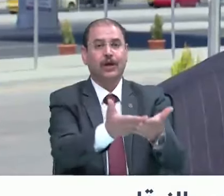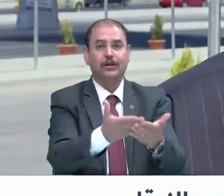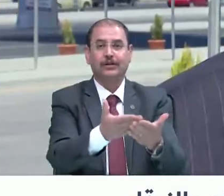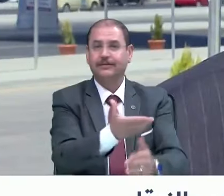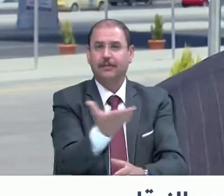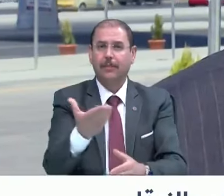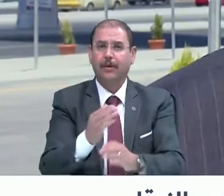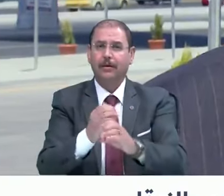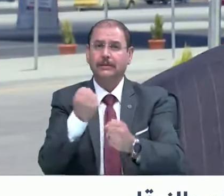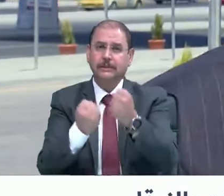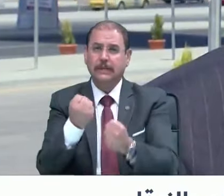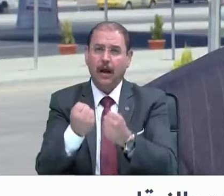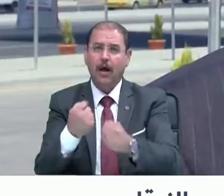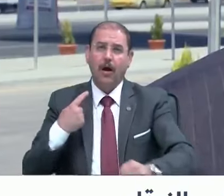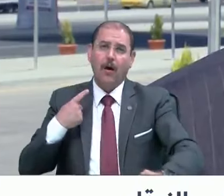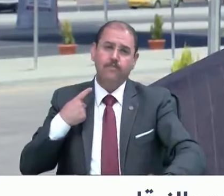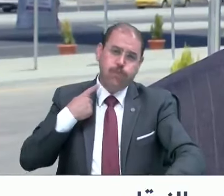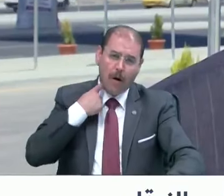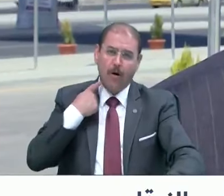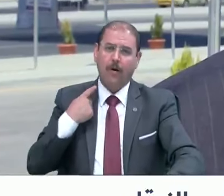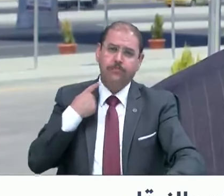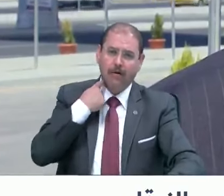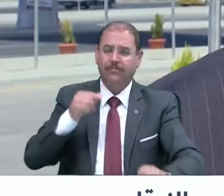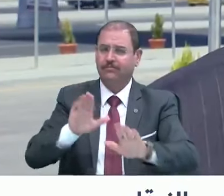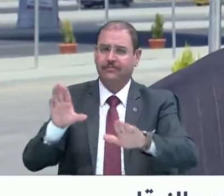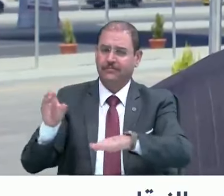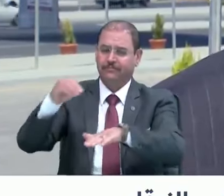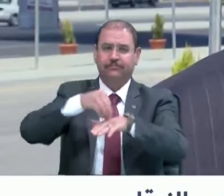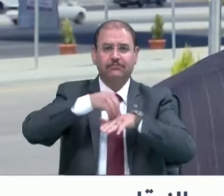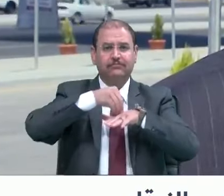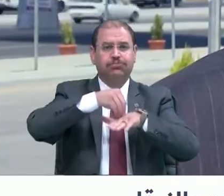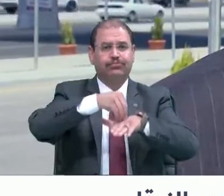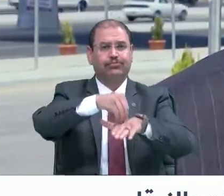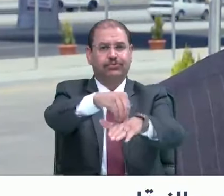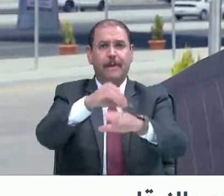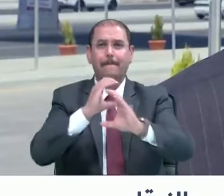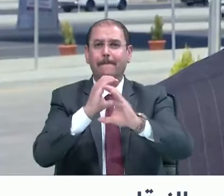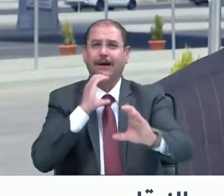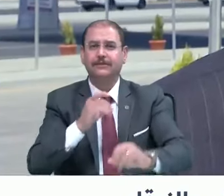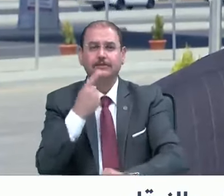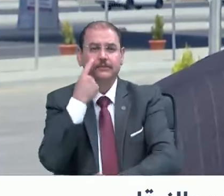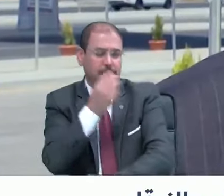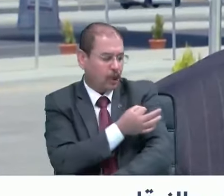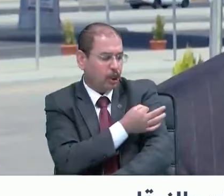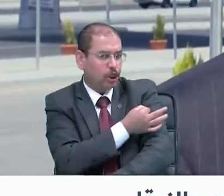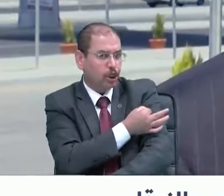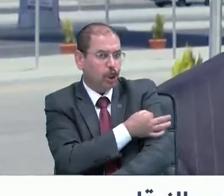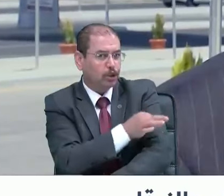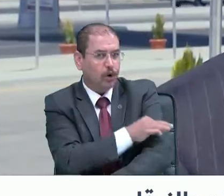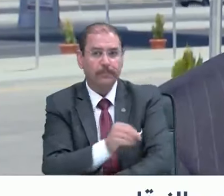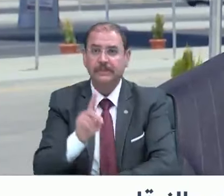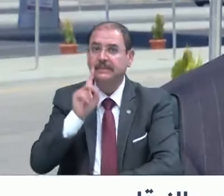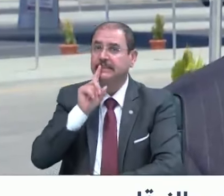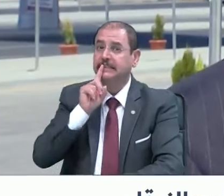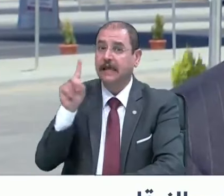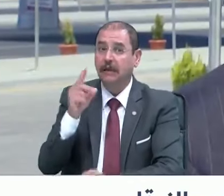عمان وفي الزرقاء في بخصوص استعمال الباص السريع. وراح يتم تقييم طبعًا للتجربة بعد سنة من خلال التشغيل